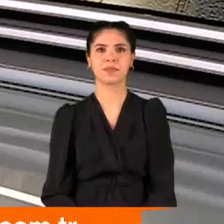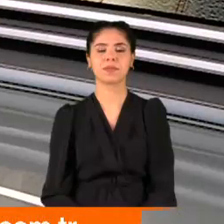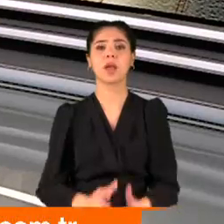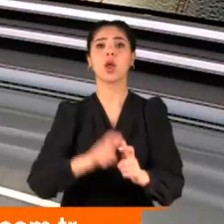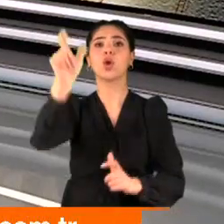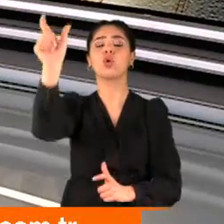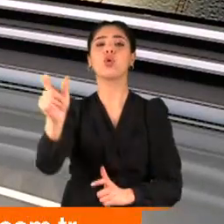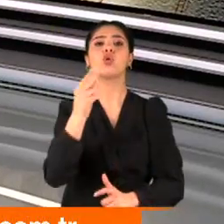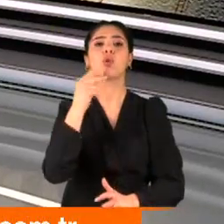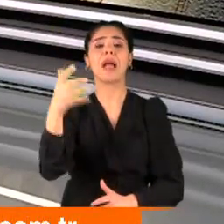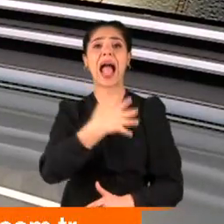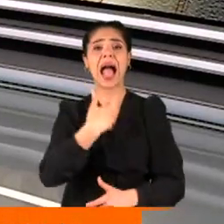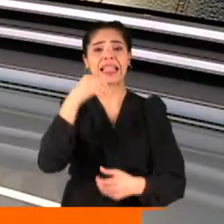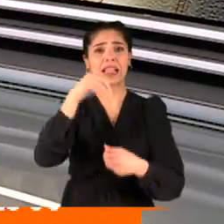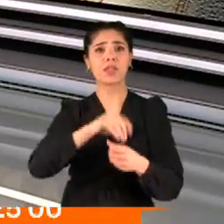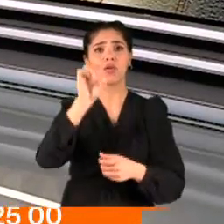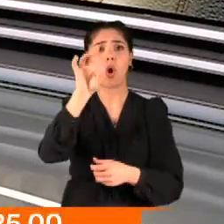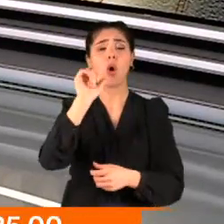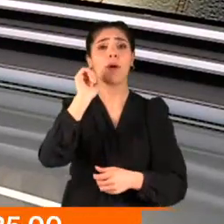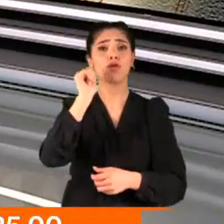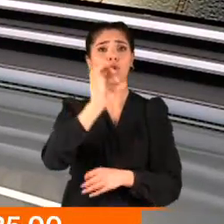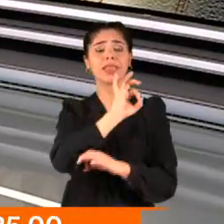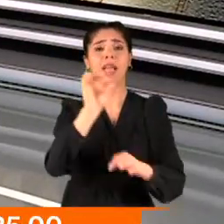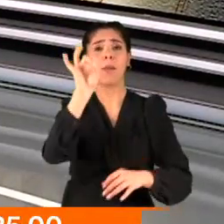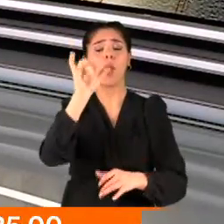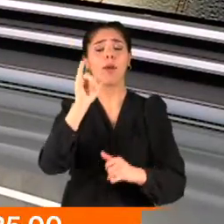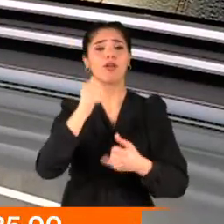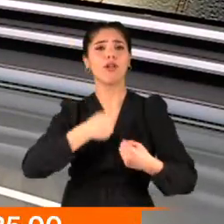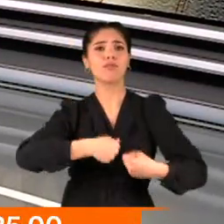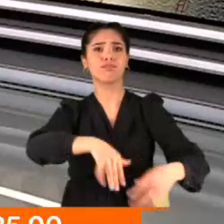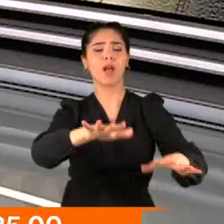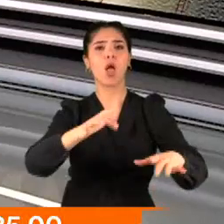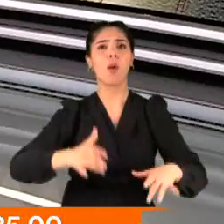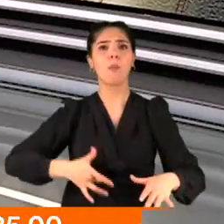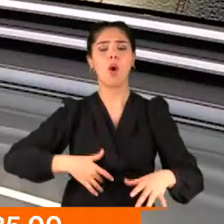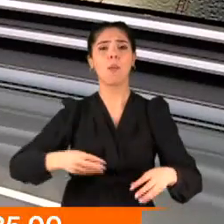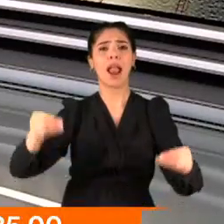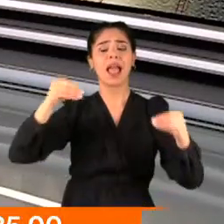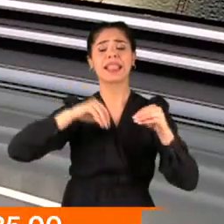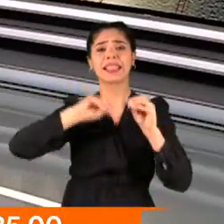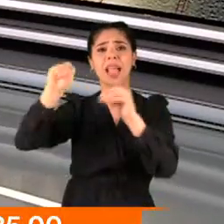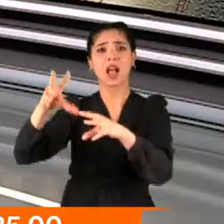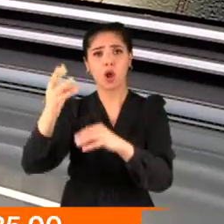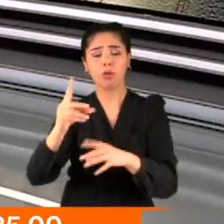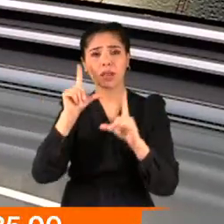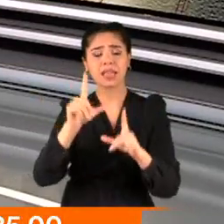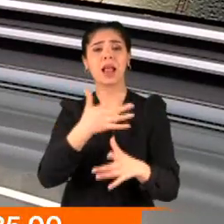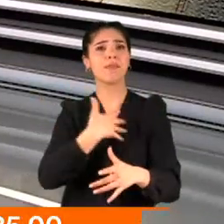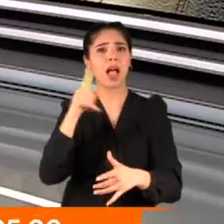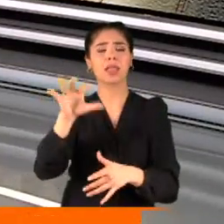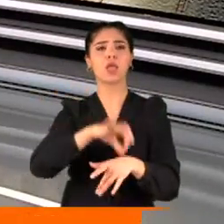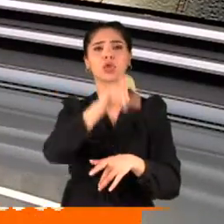bu Gülsüm Aydın hanesi için 15 günde tam 15 kilo verdi böbrek nakli olması gerekiyor denesin ama Doktorlar